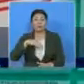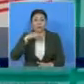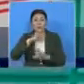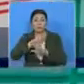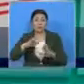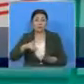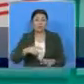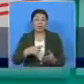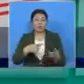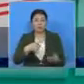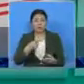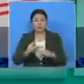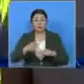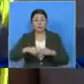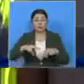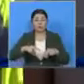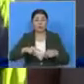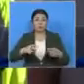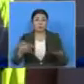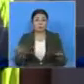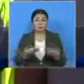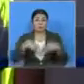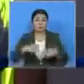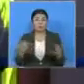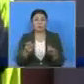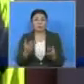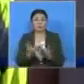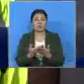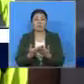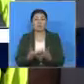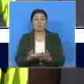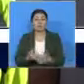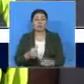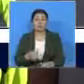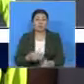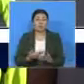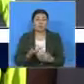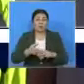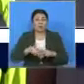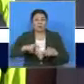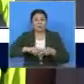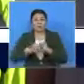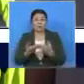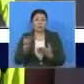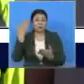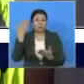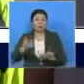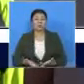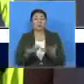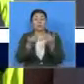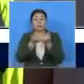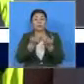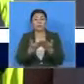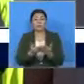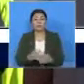бірінші кезекте шешу қажеттігін атап өтті. Ақпарат беттерінен қарап отырмын, енді бұл біраз сұрақтар енді ол бұрыннан да көтеріліп жатырды. 41-ші разъезд сұрақтар